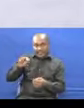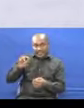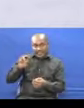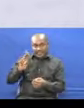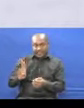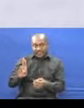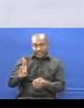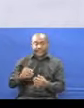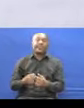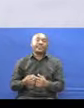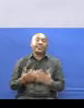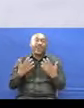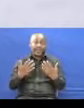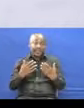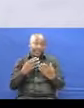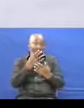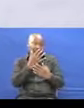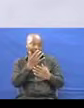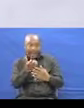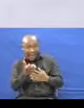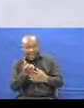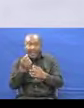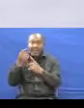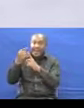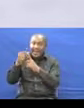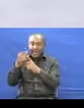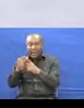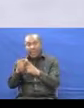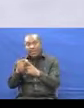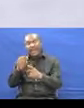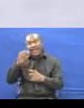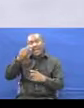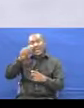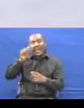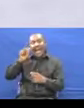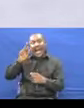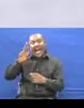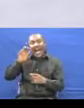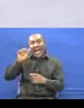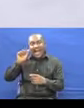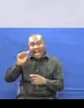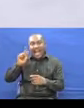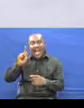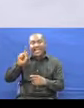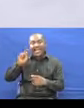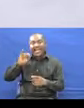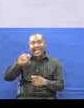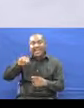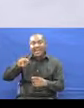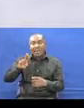kuna maneno na tarakimu zake. Sasa neno nusu, hili ni neno, lina tarakimu yake,